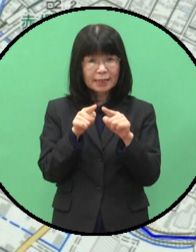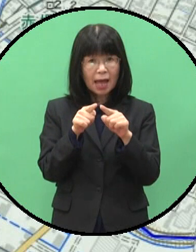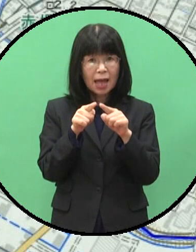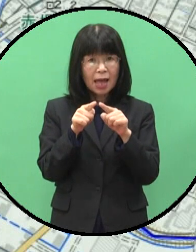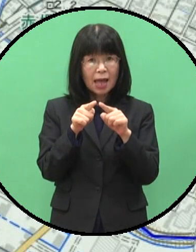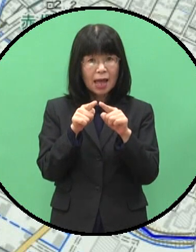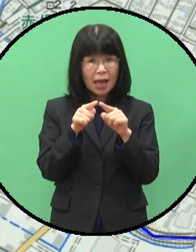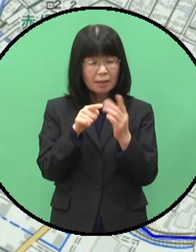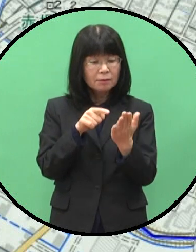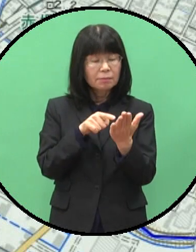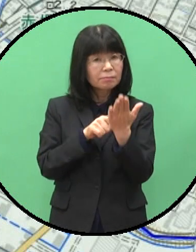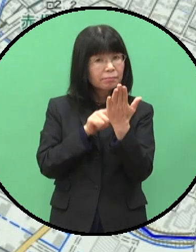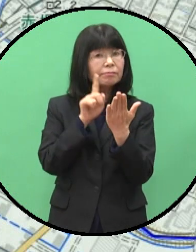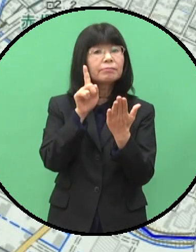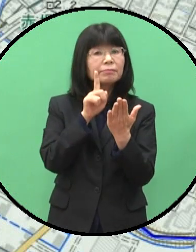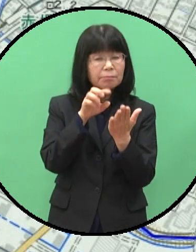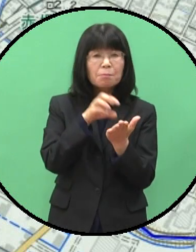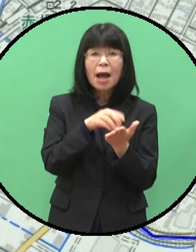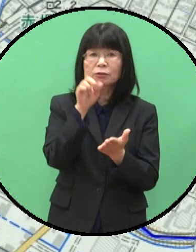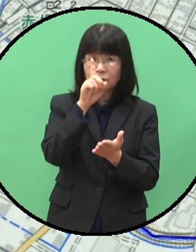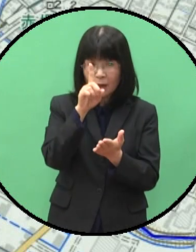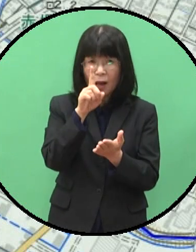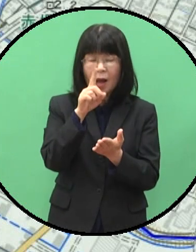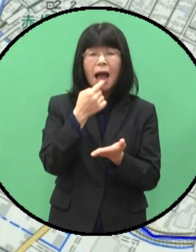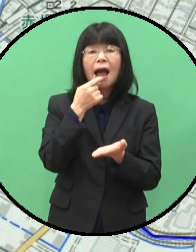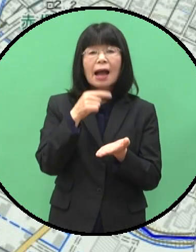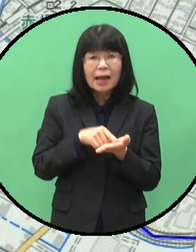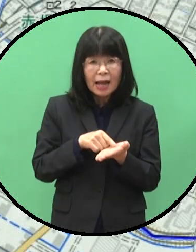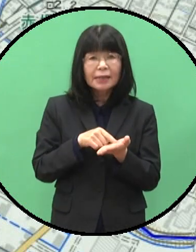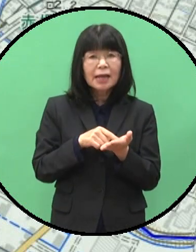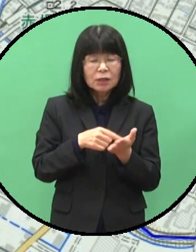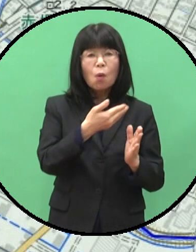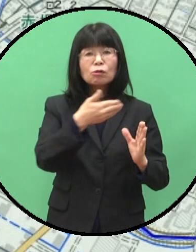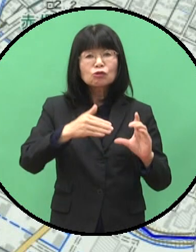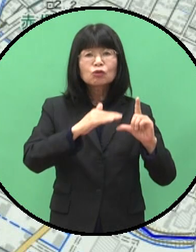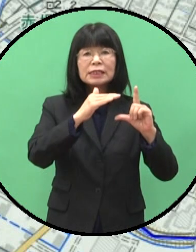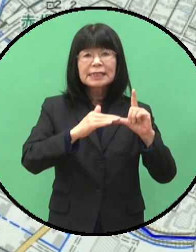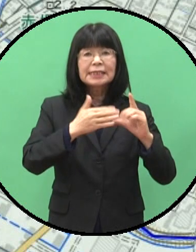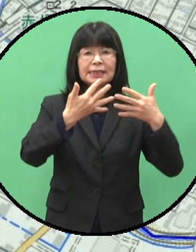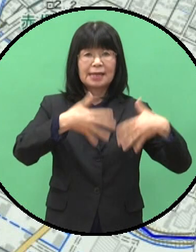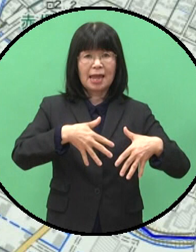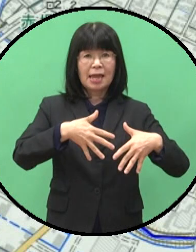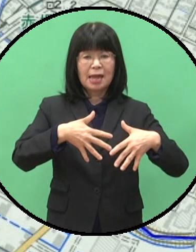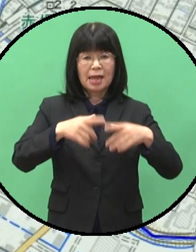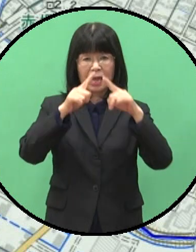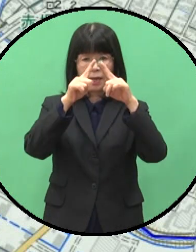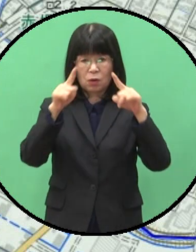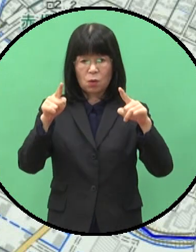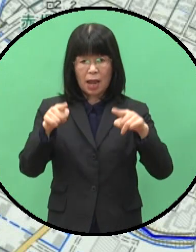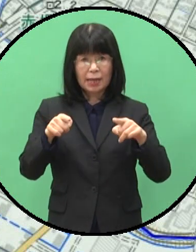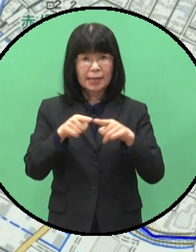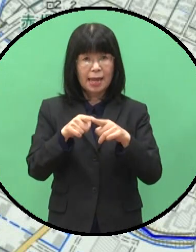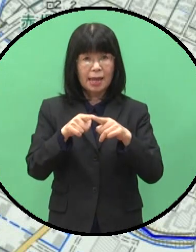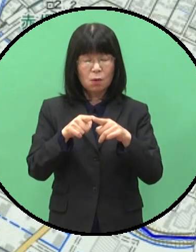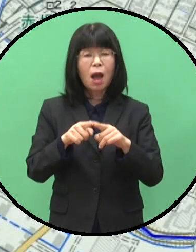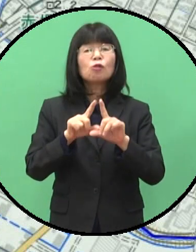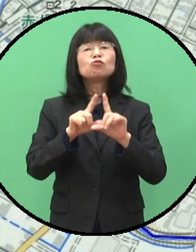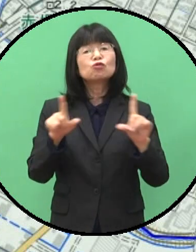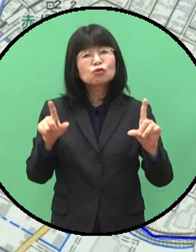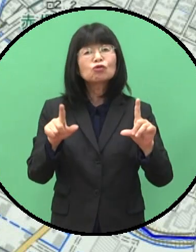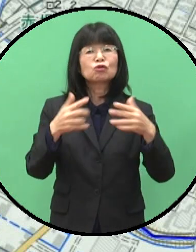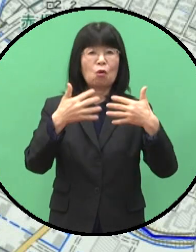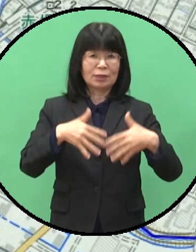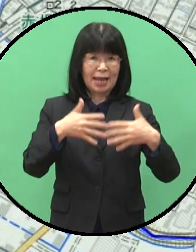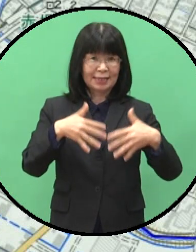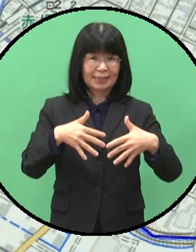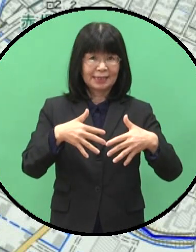扇形の水位計マークが、簡易型水位計になっております。五角形のが、通常の水位計、あと緑